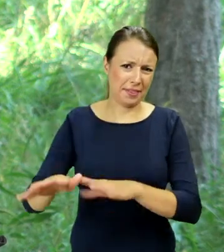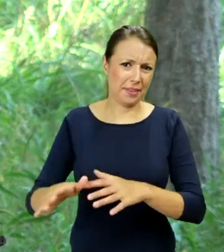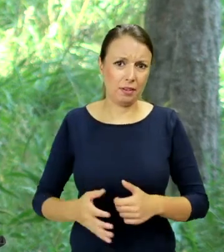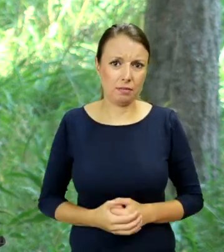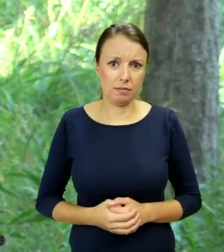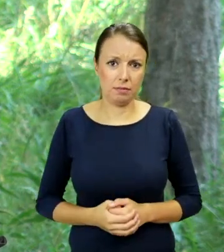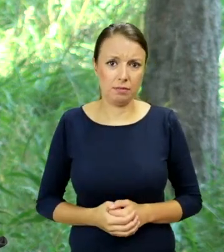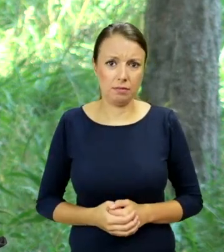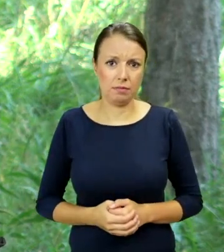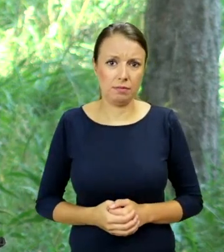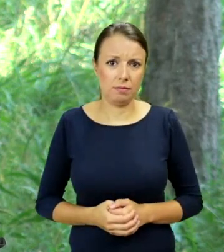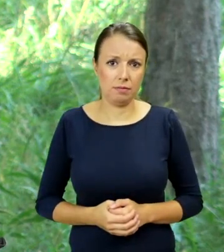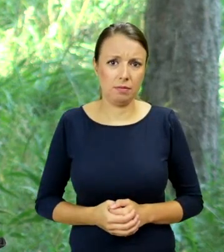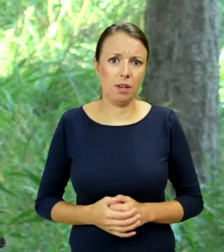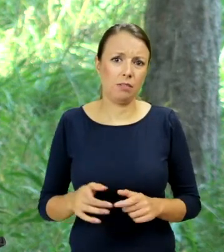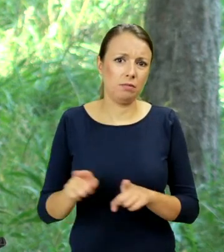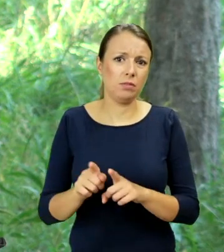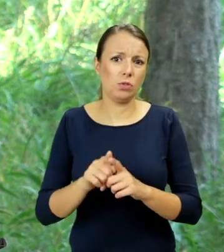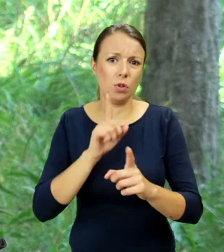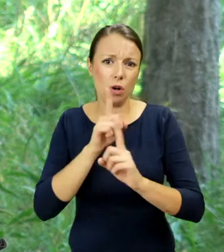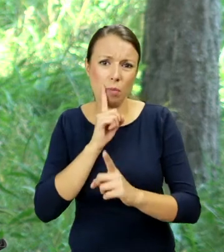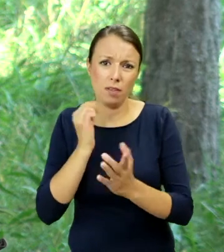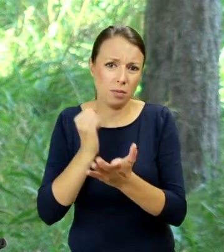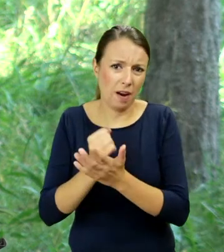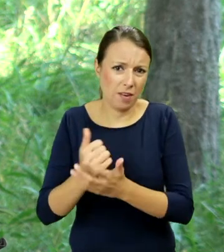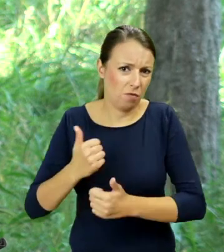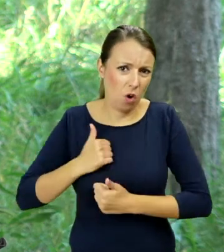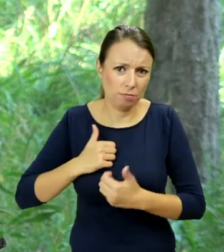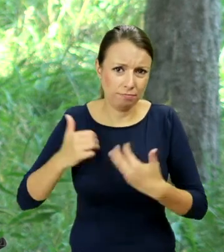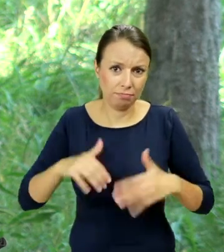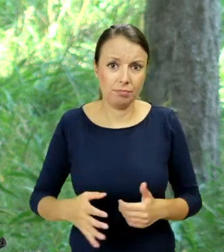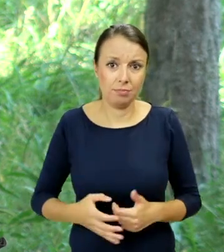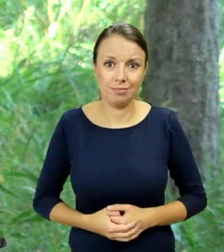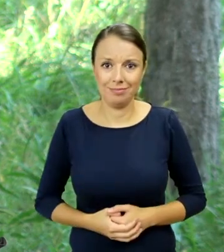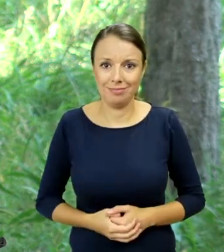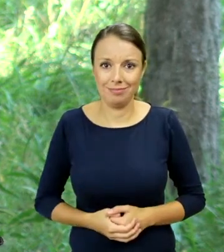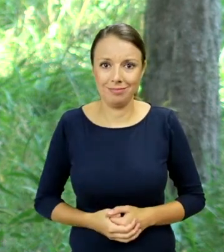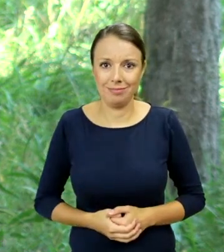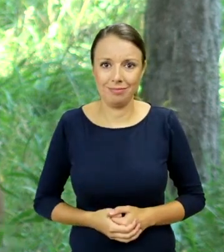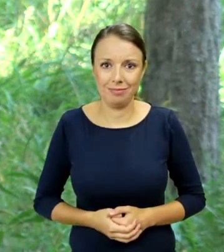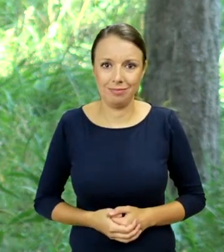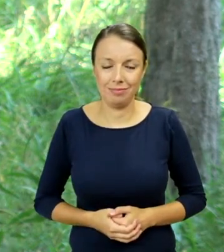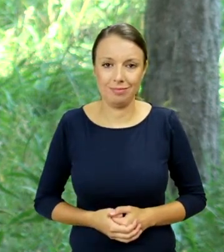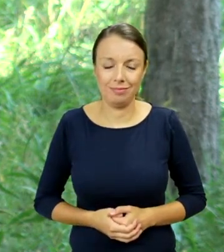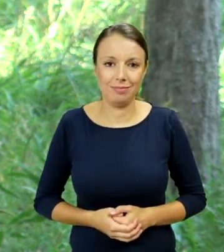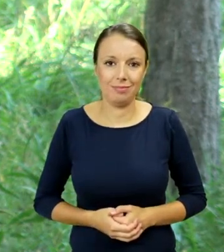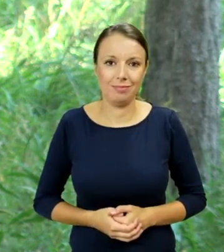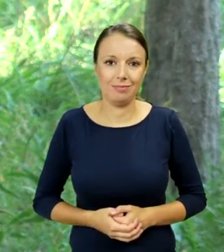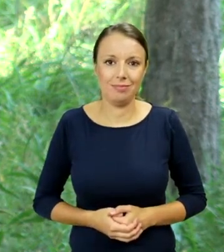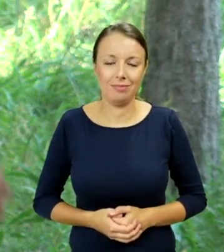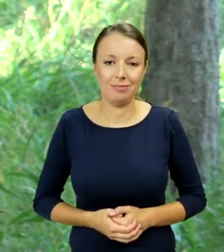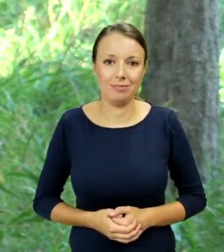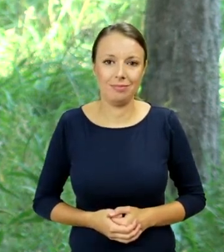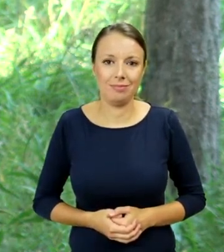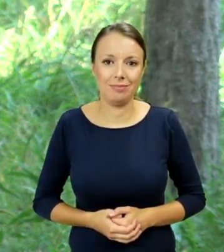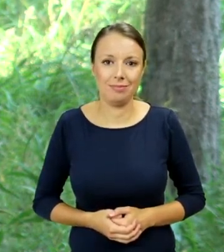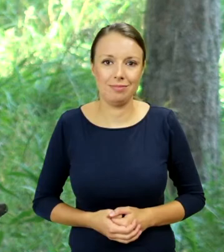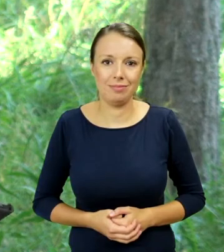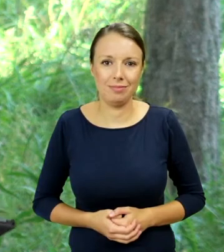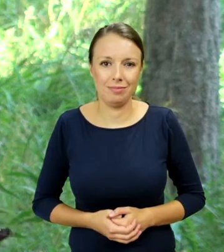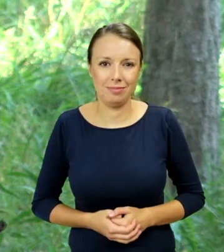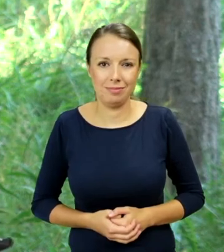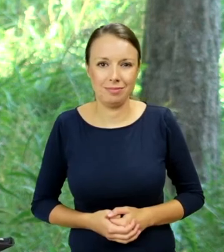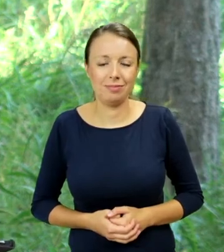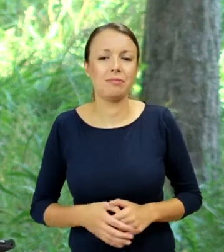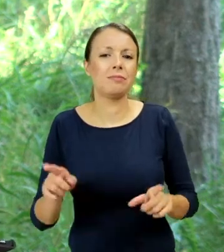wiele Likawek potem wspominało. I też kobietom znów towarzyszyło odium